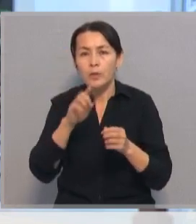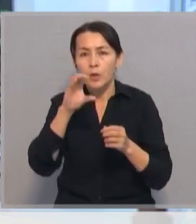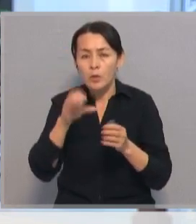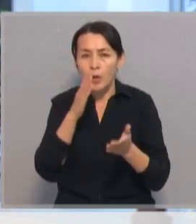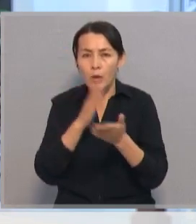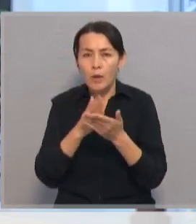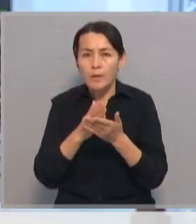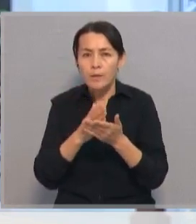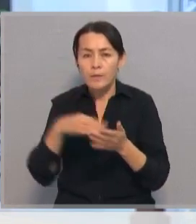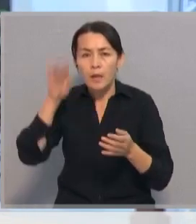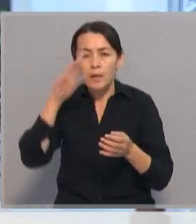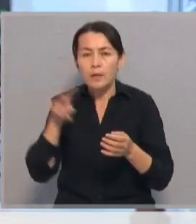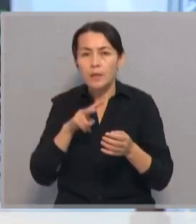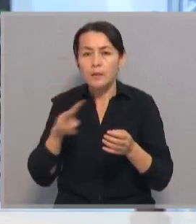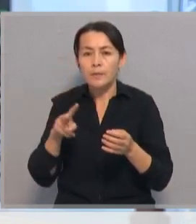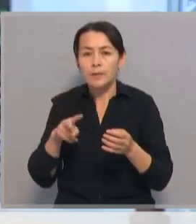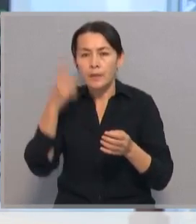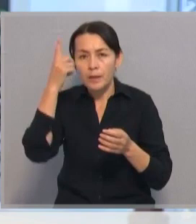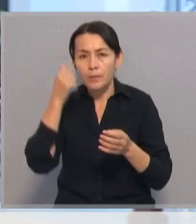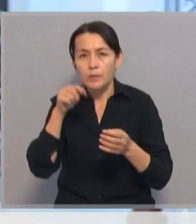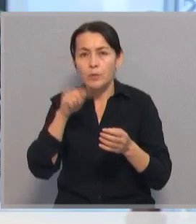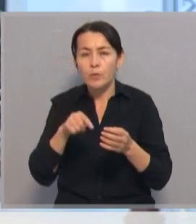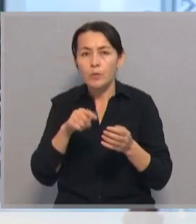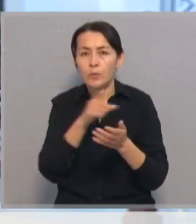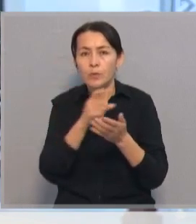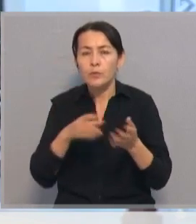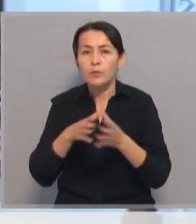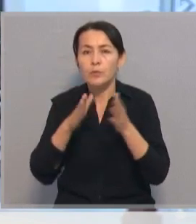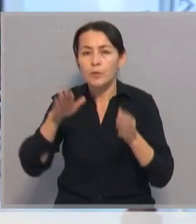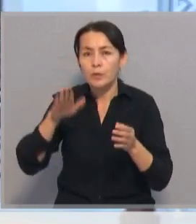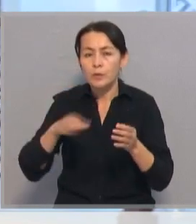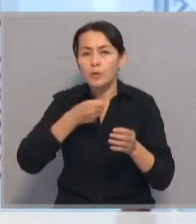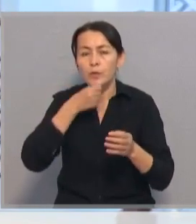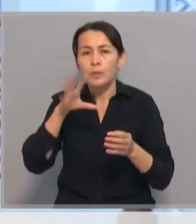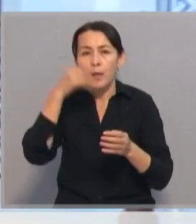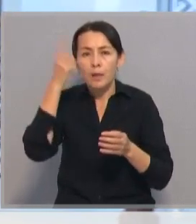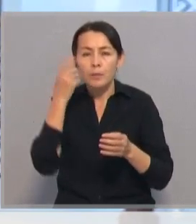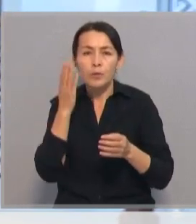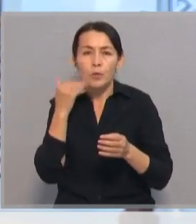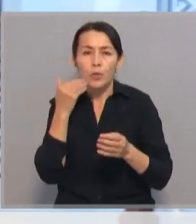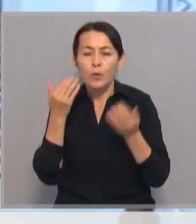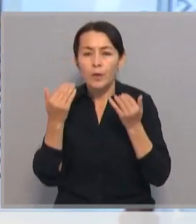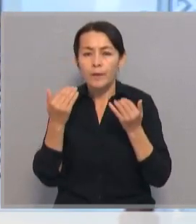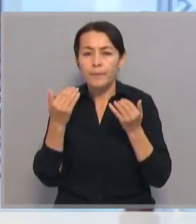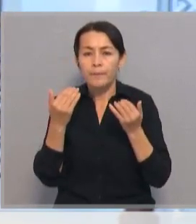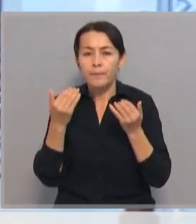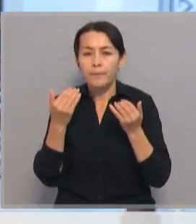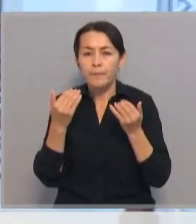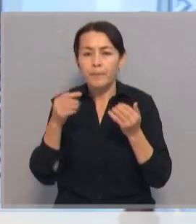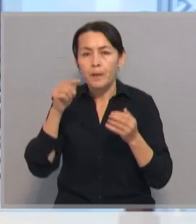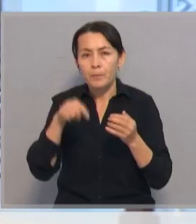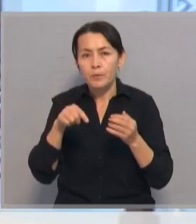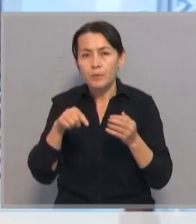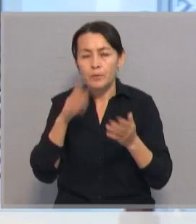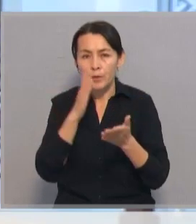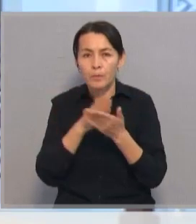Бердібек Соқпақты мысалы қазақ әдебиеті классигі дейді. Өйткені оның шығармасын мысалы үлкен де оқи алады, кіші де оқи алады мысалы. Яғни тісіп атады. Бұл кісіде